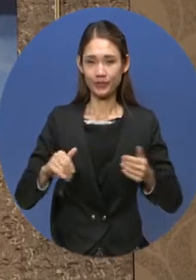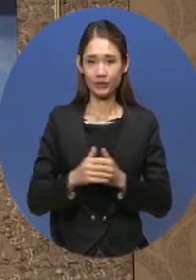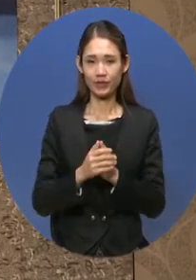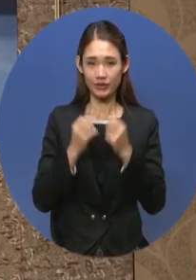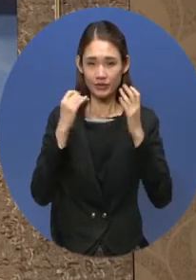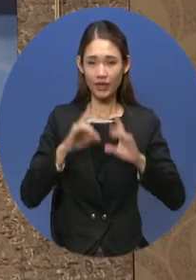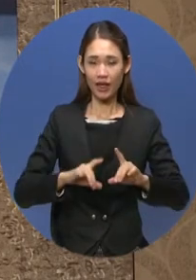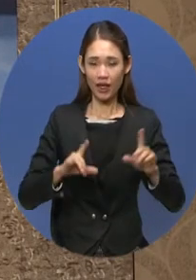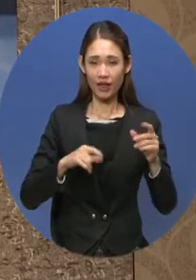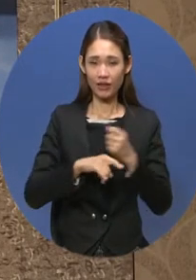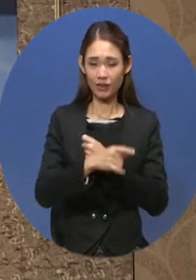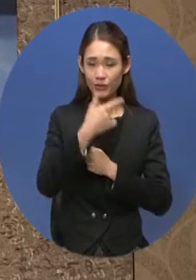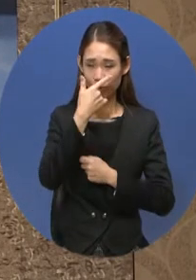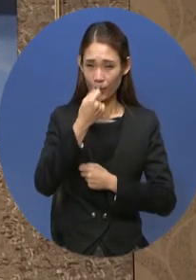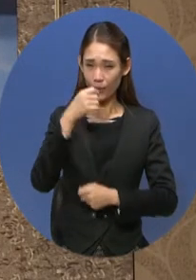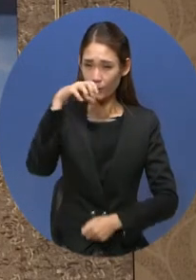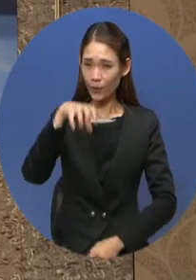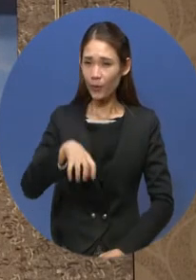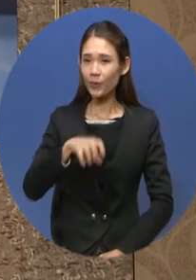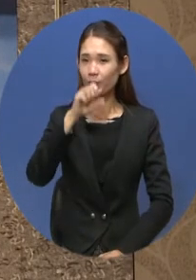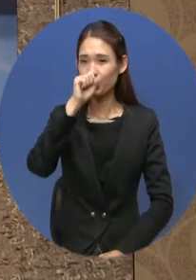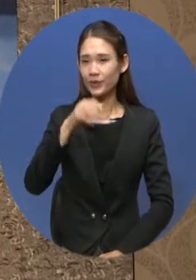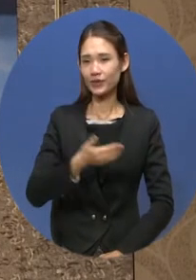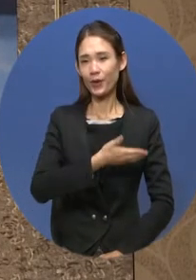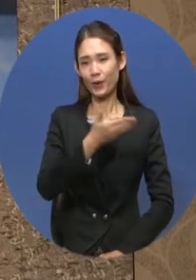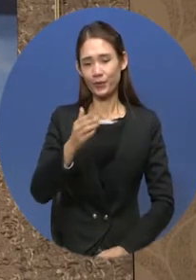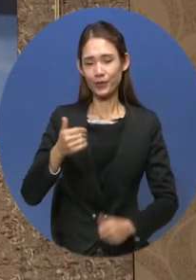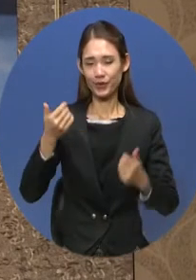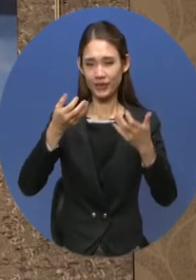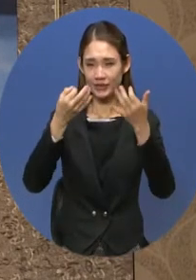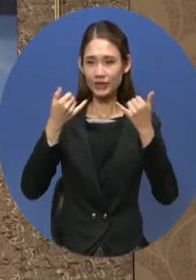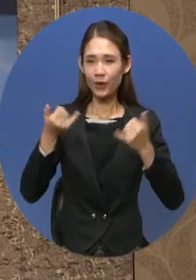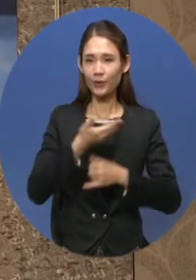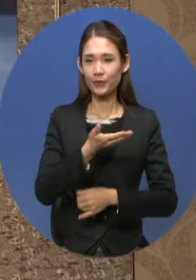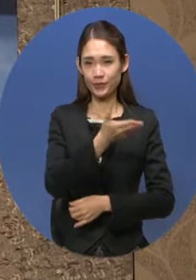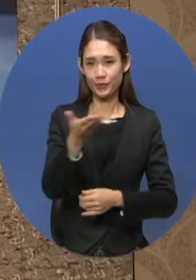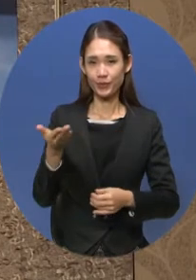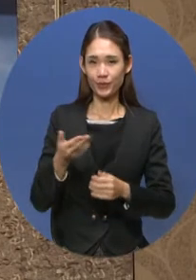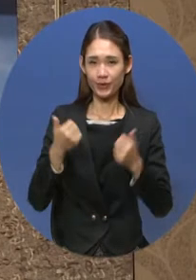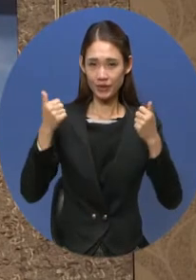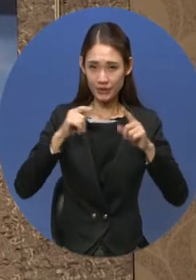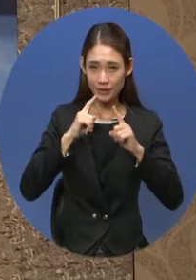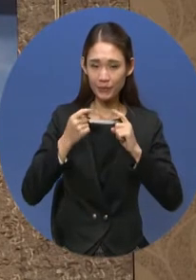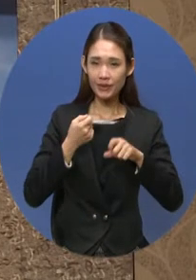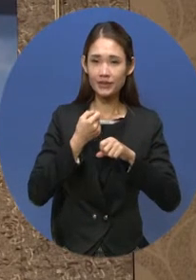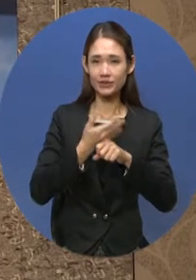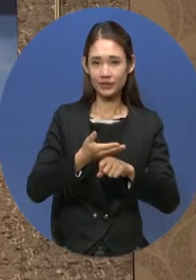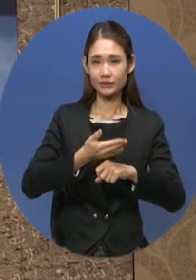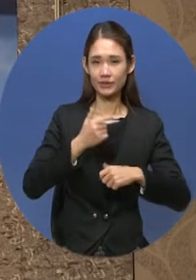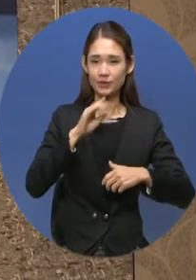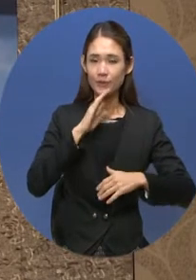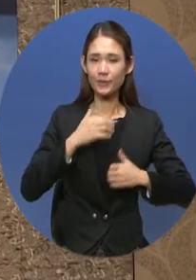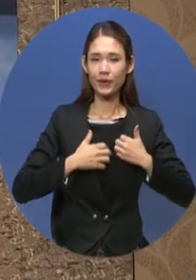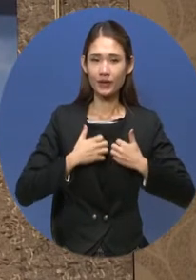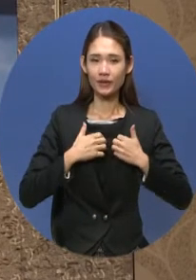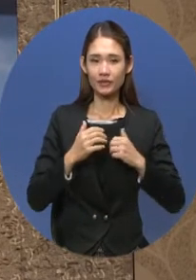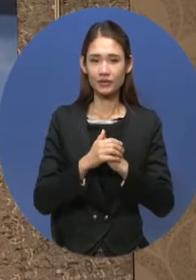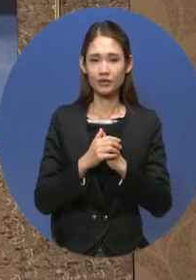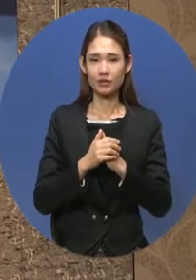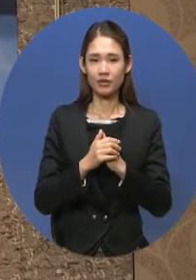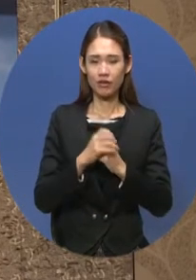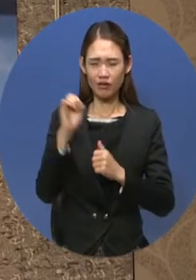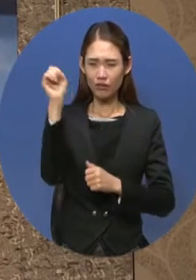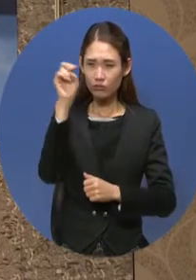새해 이런 뜻깊은 자리에서 시청자 여러분께 인사드리게 되어 정말 반갑습니다. 유례없는